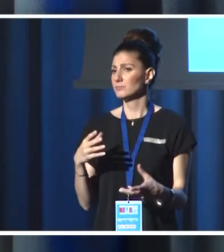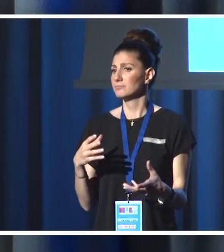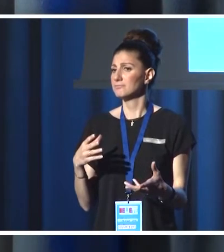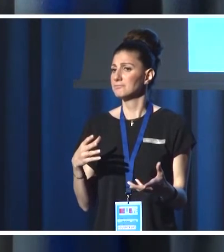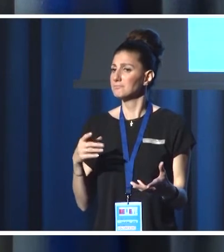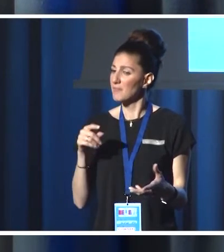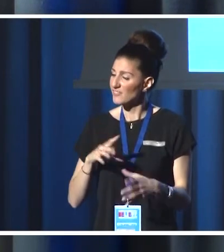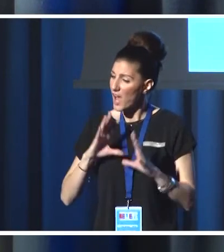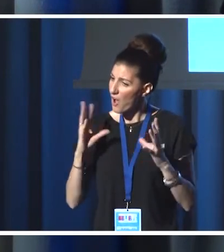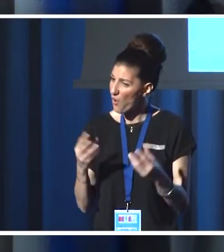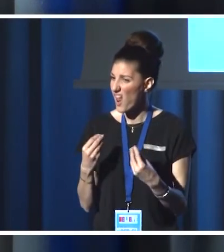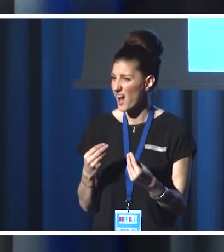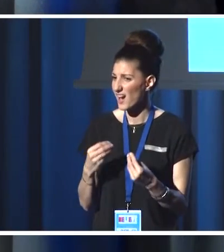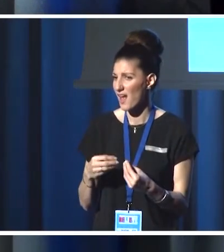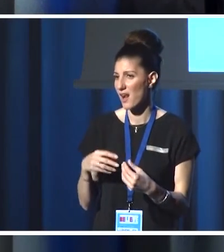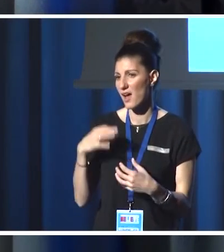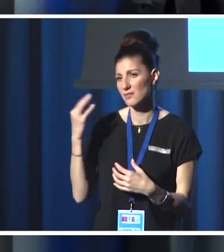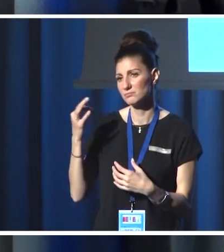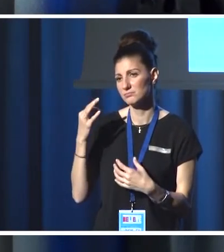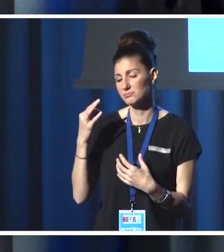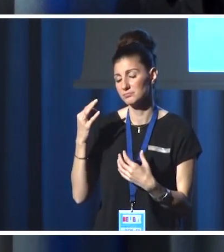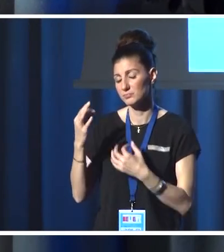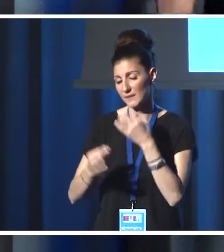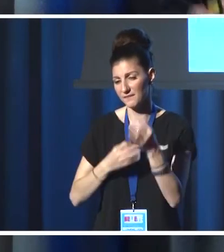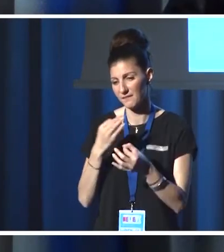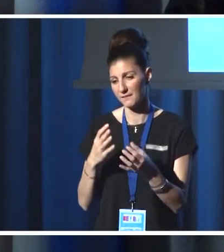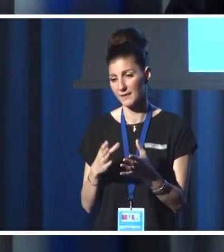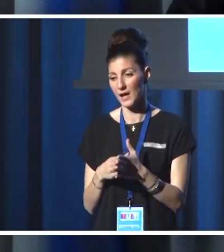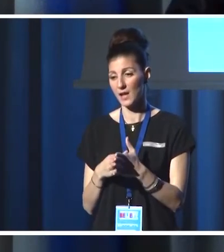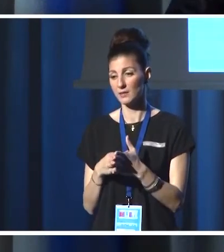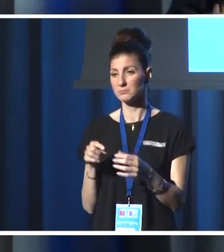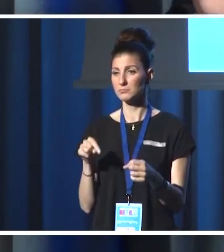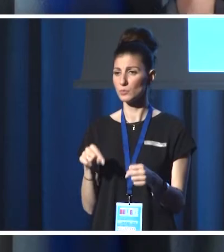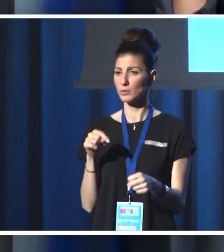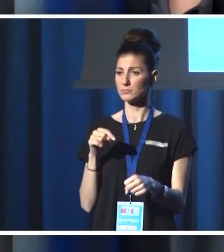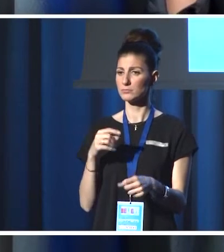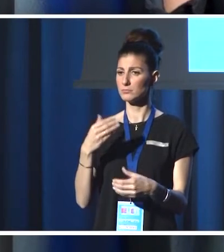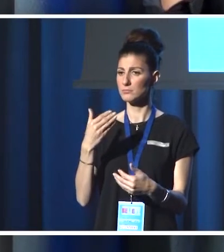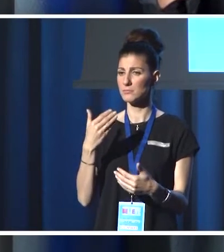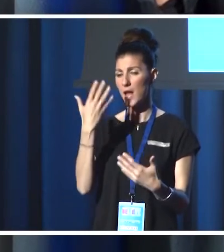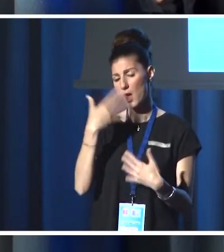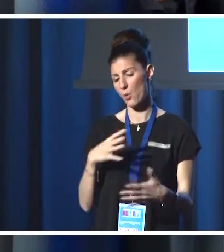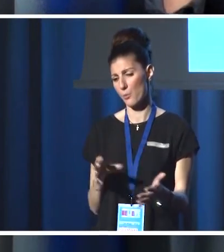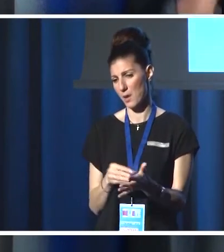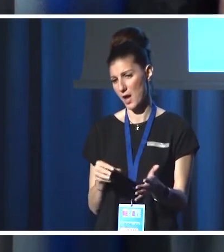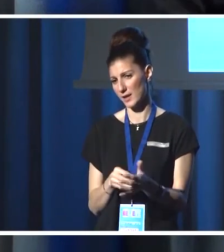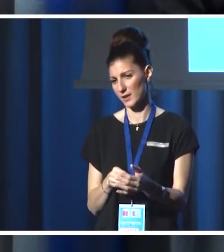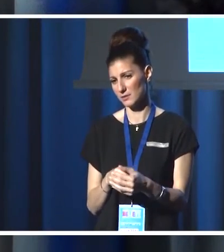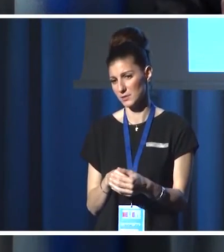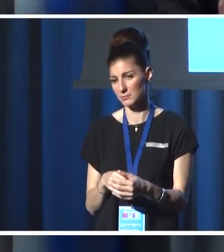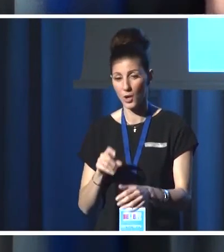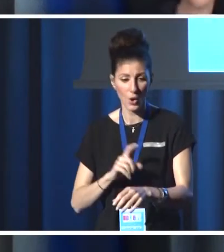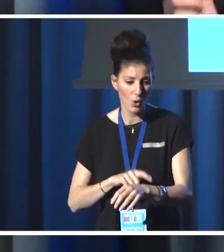μπορείς να νιώσεις αλλά θα πει κάποιος το ότι εγώ δεν έχω